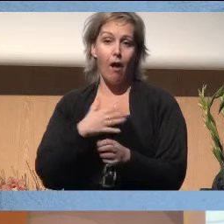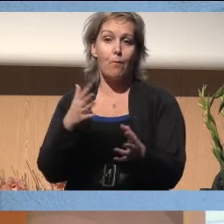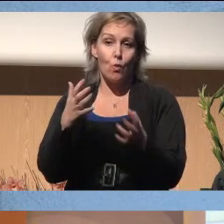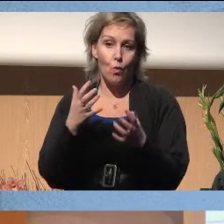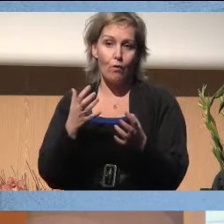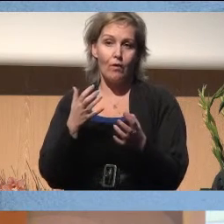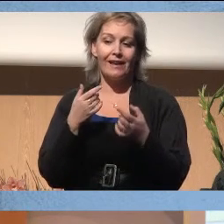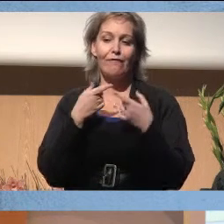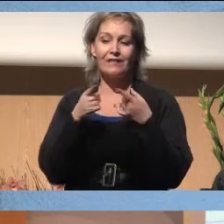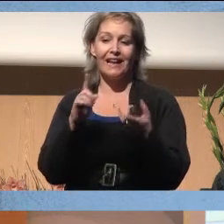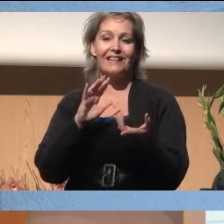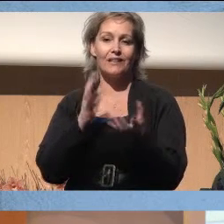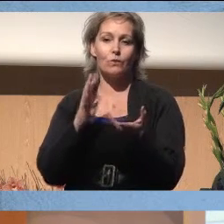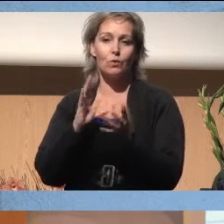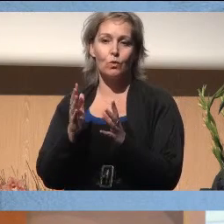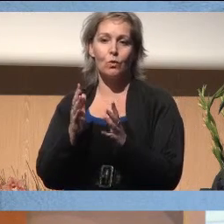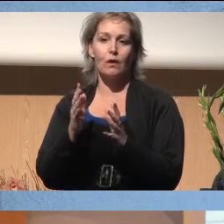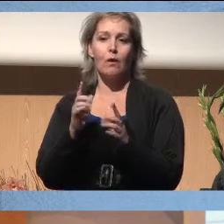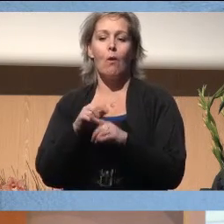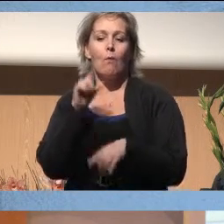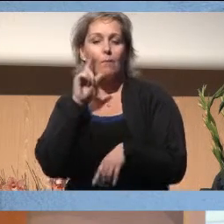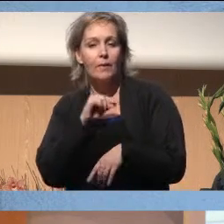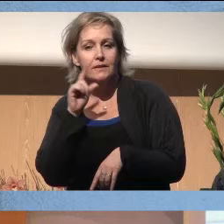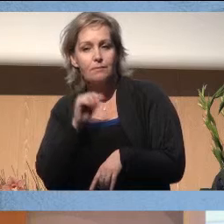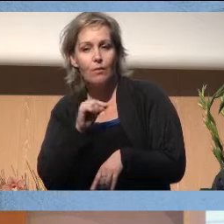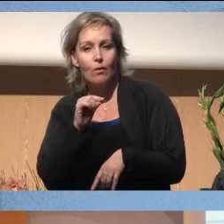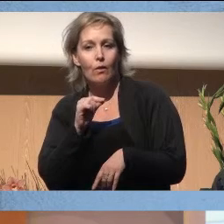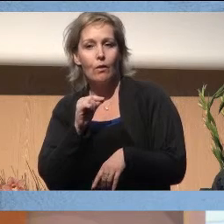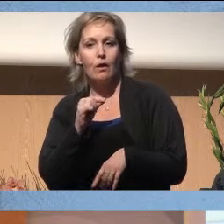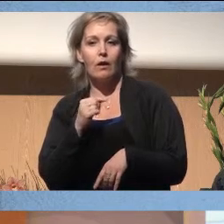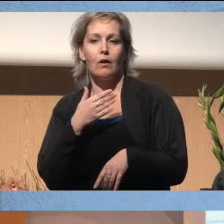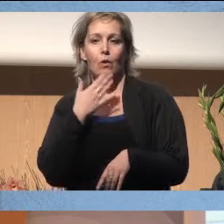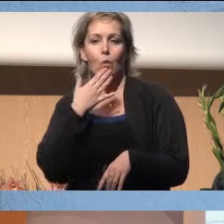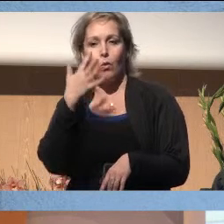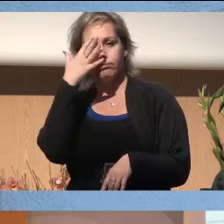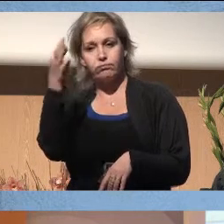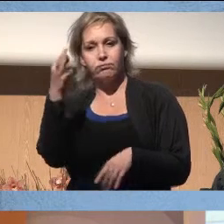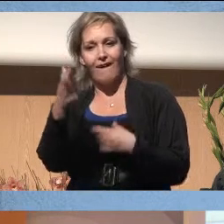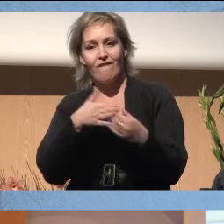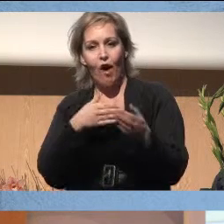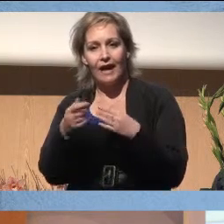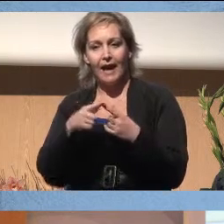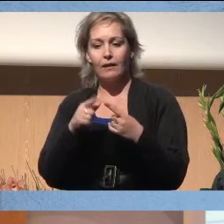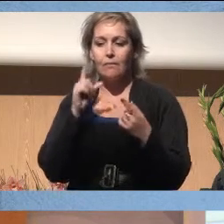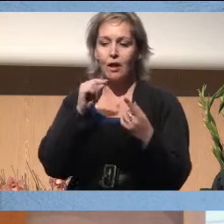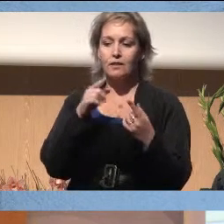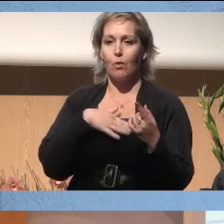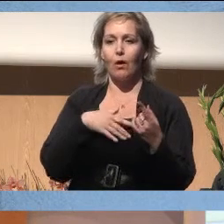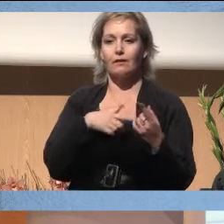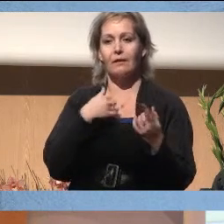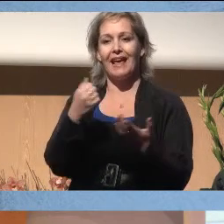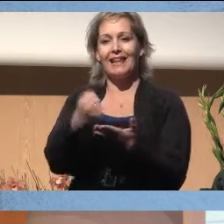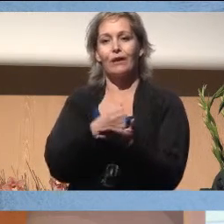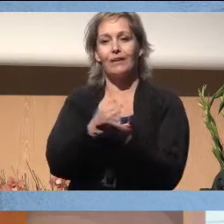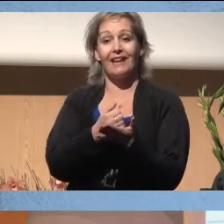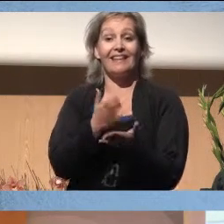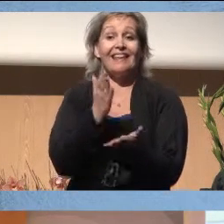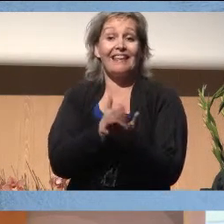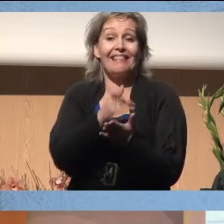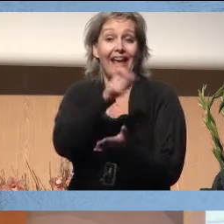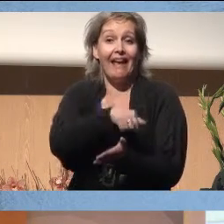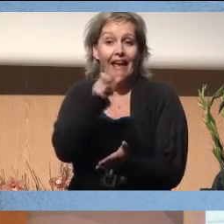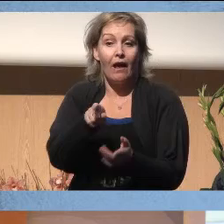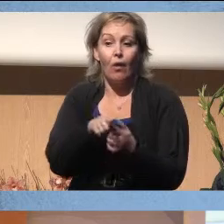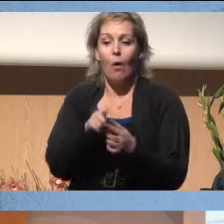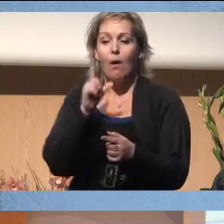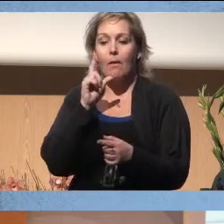den ulike situasjonen. Vi må sørge for høy grad av faglighet. Vi må sørge for at vi rekrutterer de rette. Vi